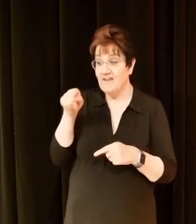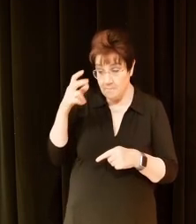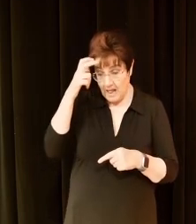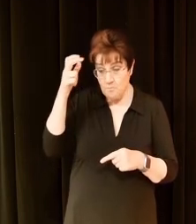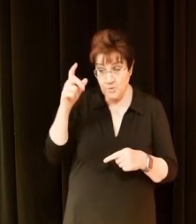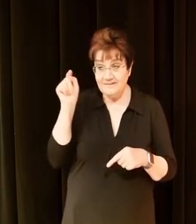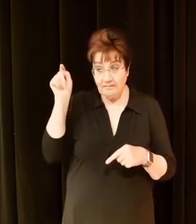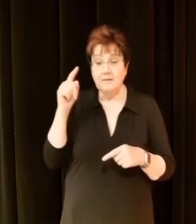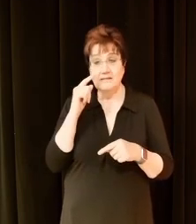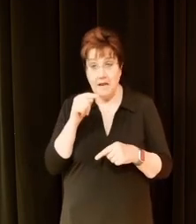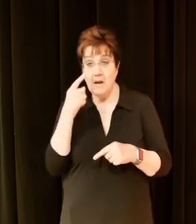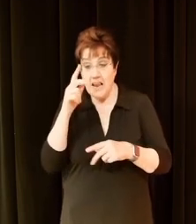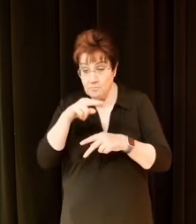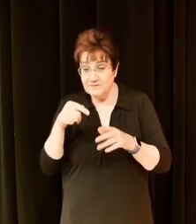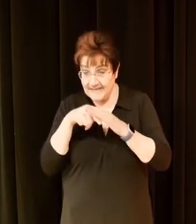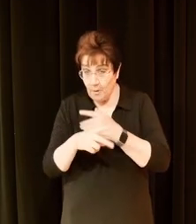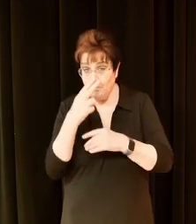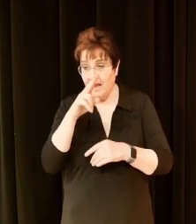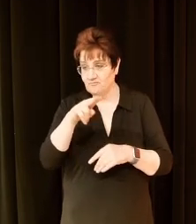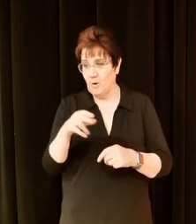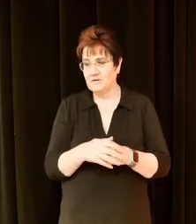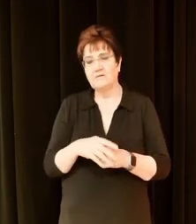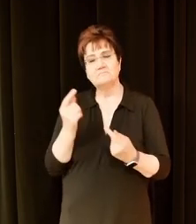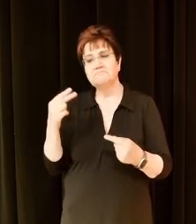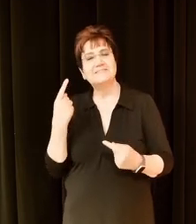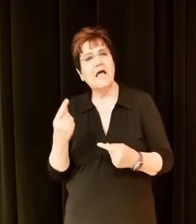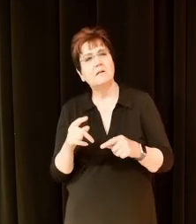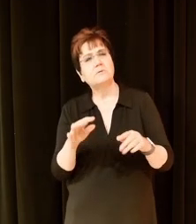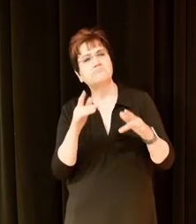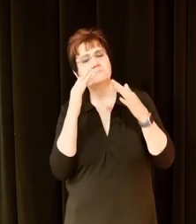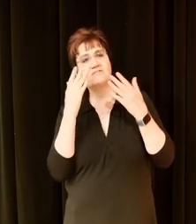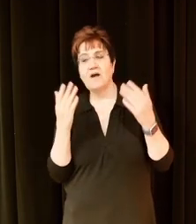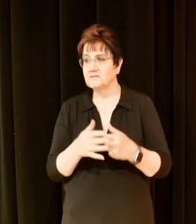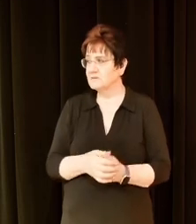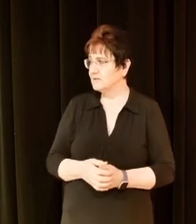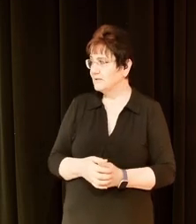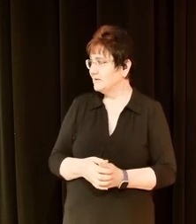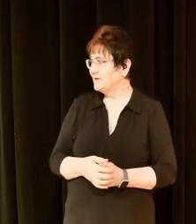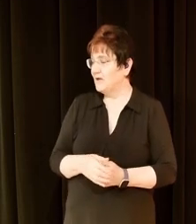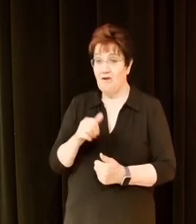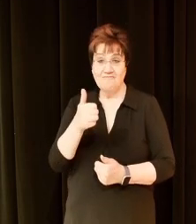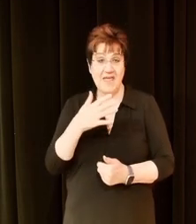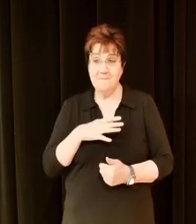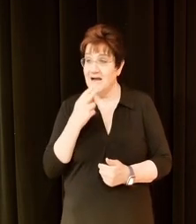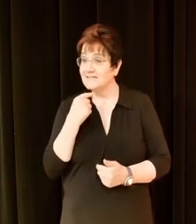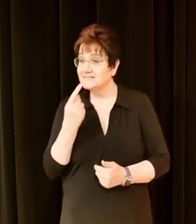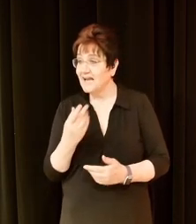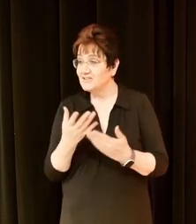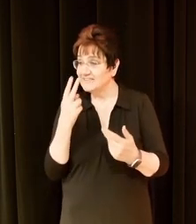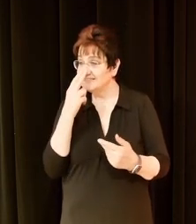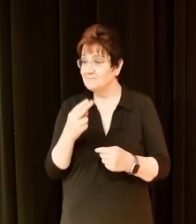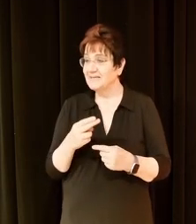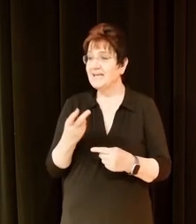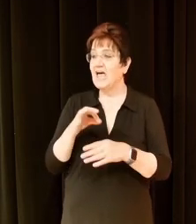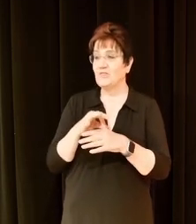sich, da hinzugehen und sich das anzuschauen, was sehen Sie in diesem Bild? Wer mag sagen, was er sieht? Wer traut sich? Herr Dr. Hanke,